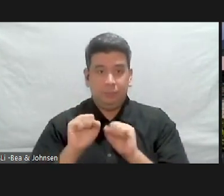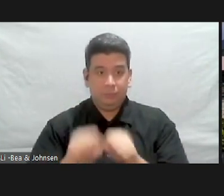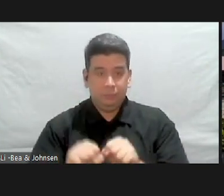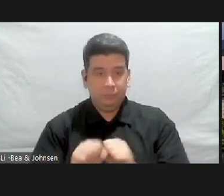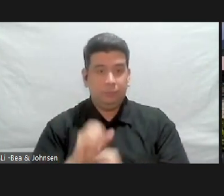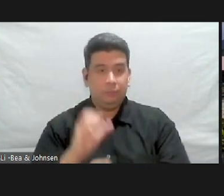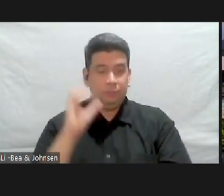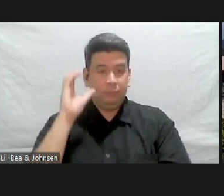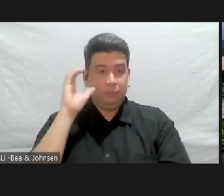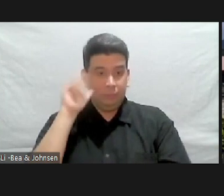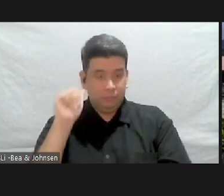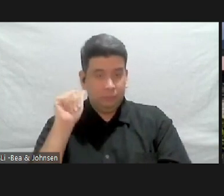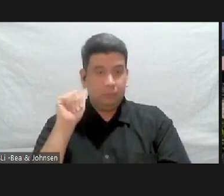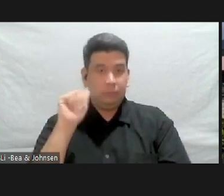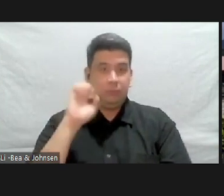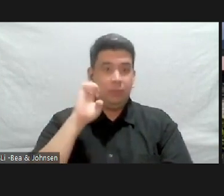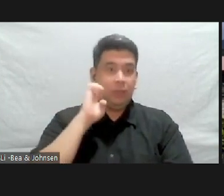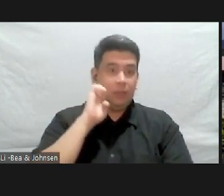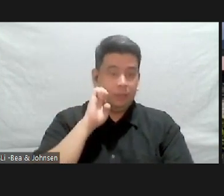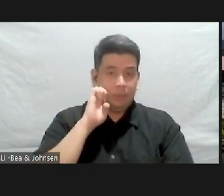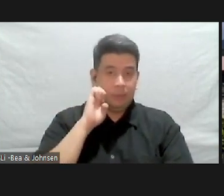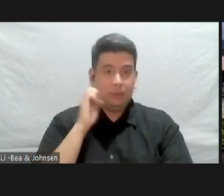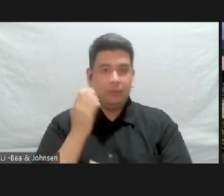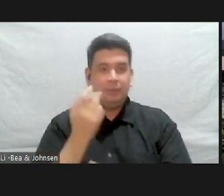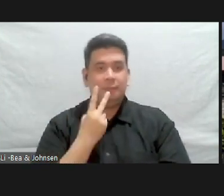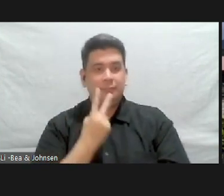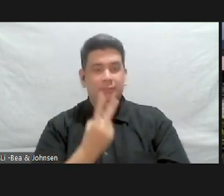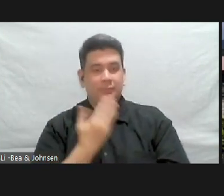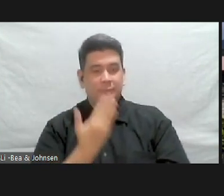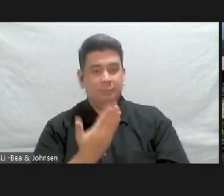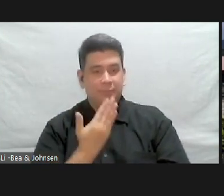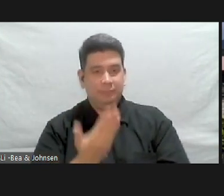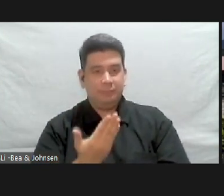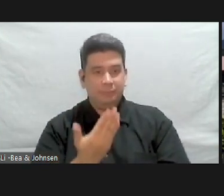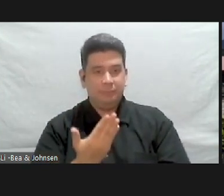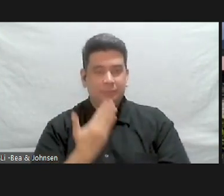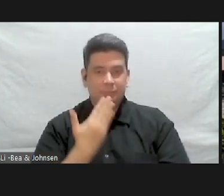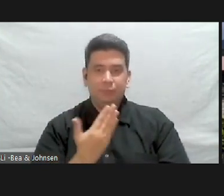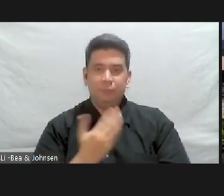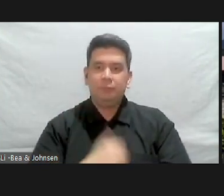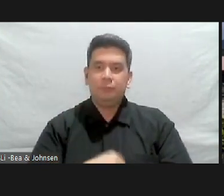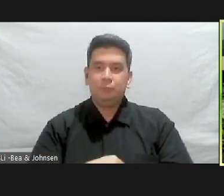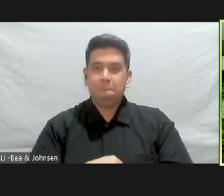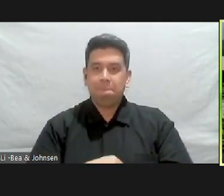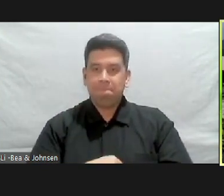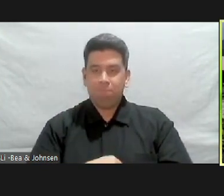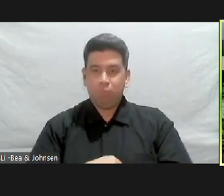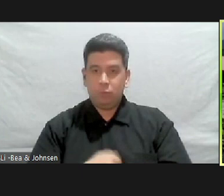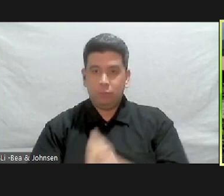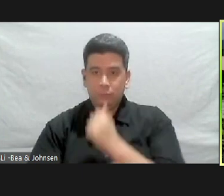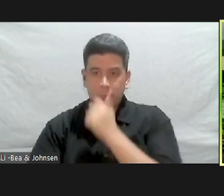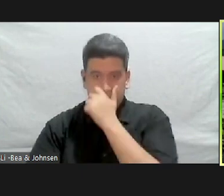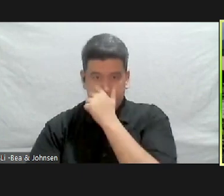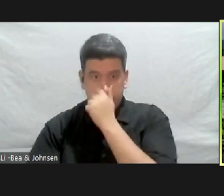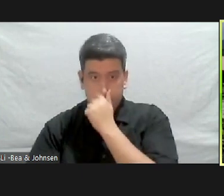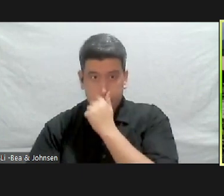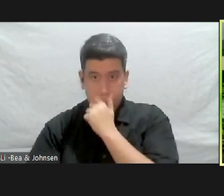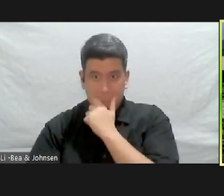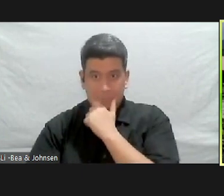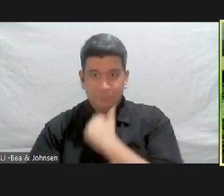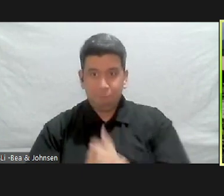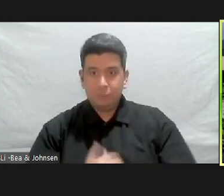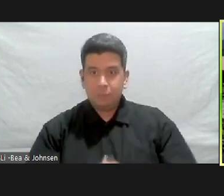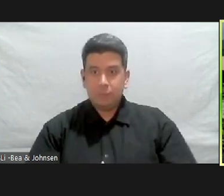we will send to the email addresses of our participants. Opo. Saka ano rin po, no, yung ano nga,